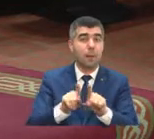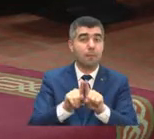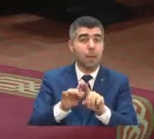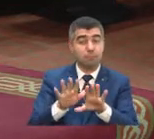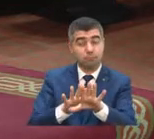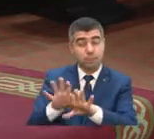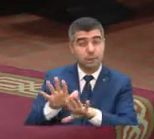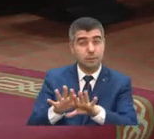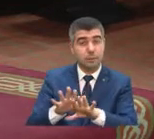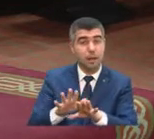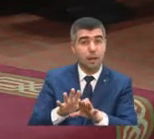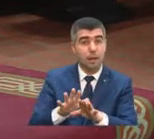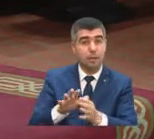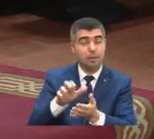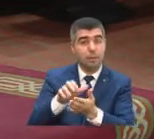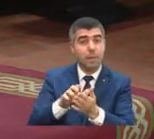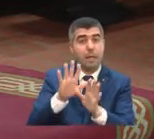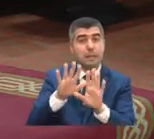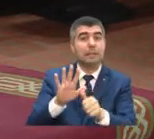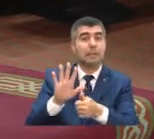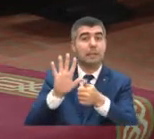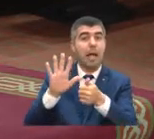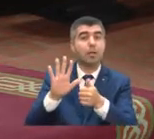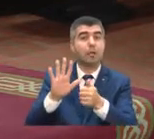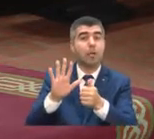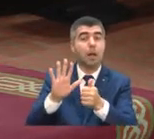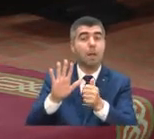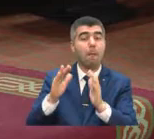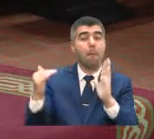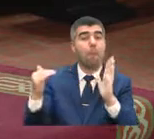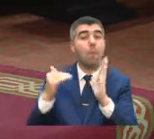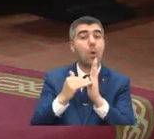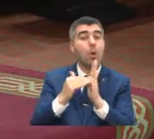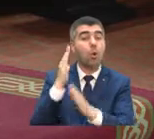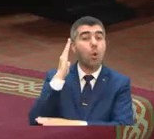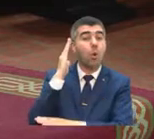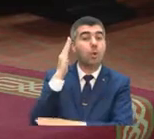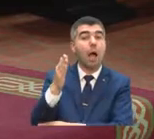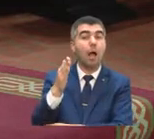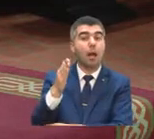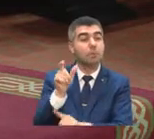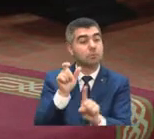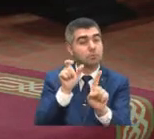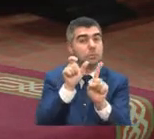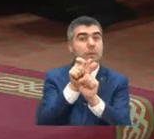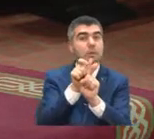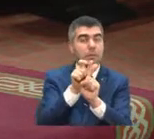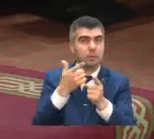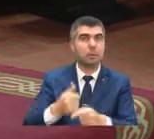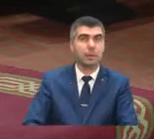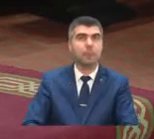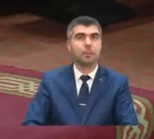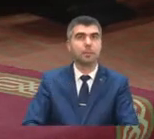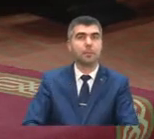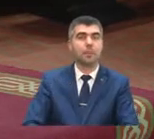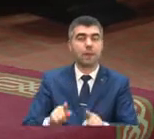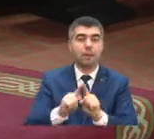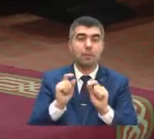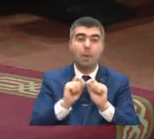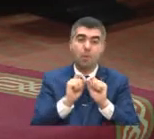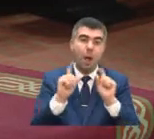حمى 16 مليون الهكتار اللي كاينه اليوم. التسير هو اللي حماها من 2019. إذا باش نكونوا